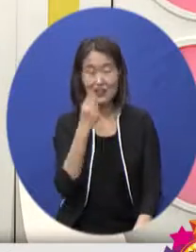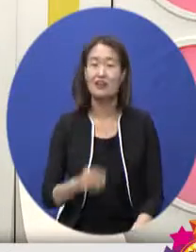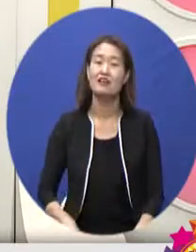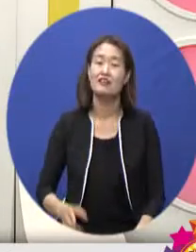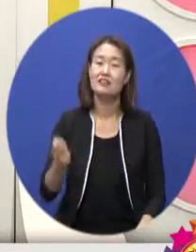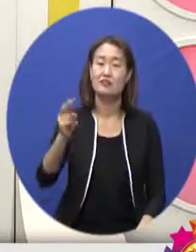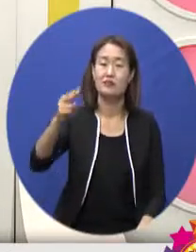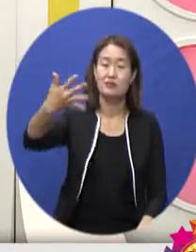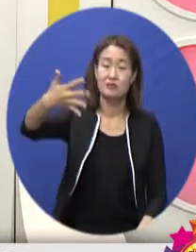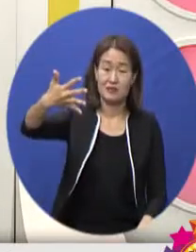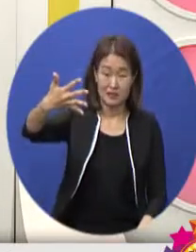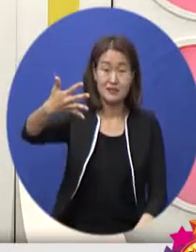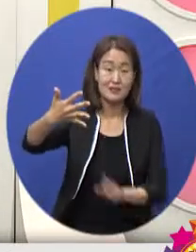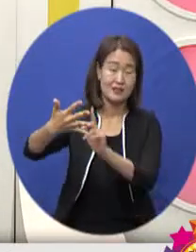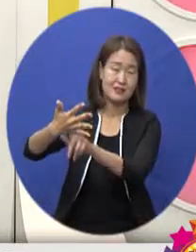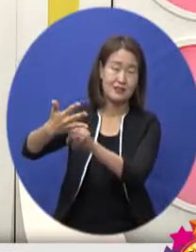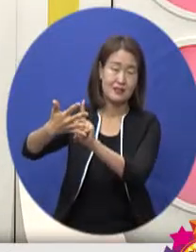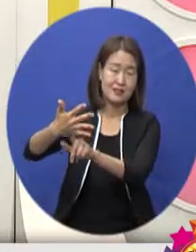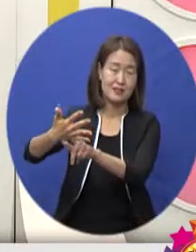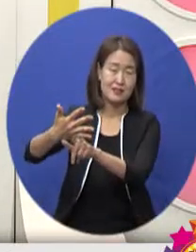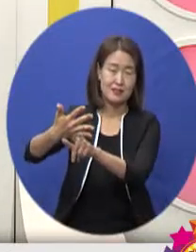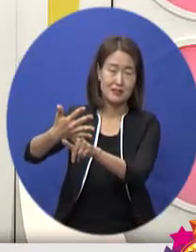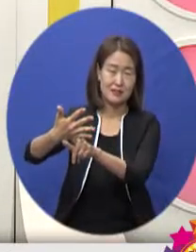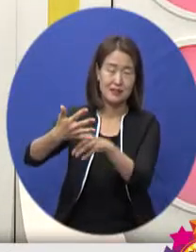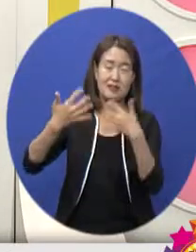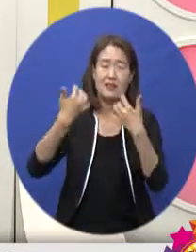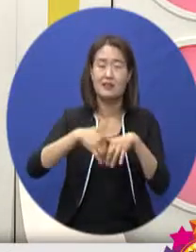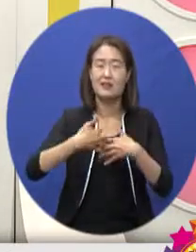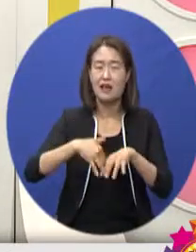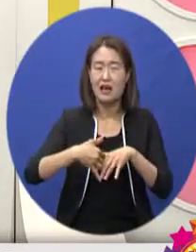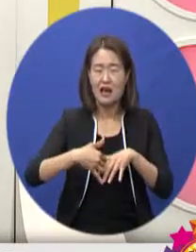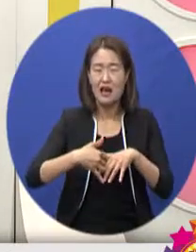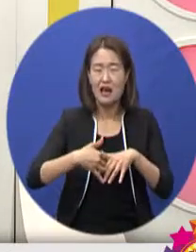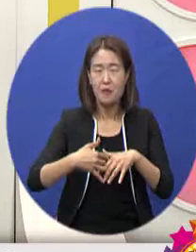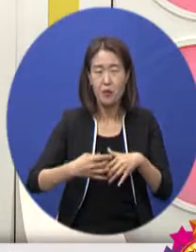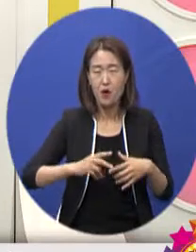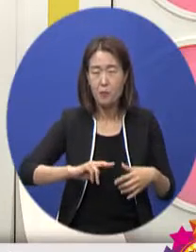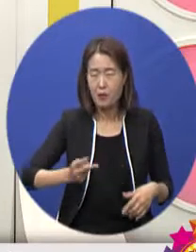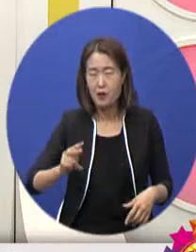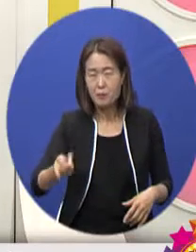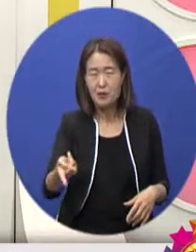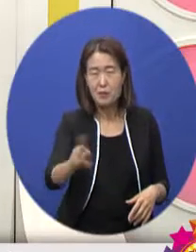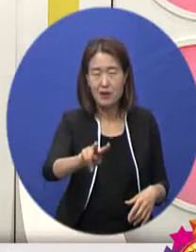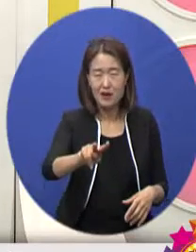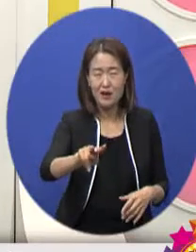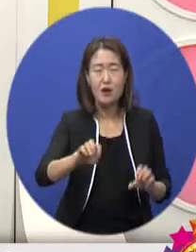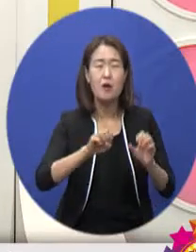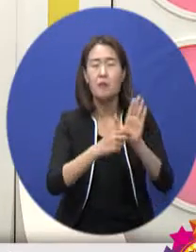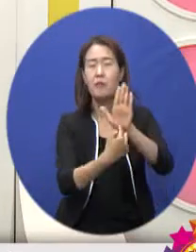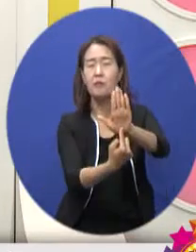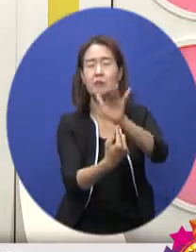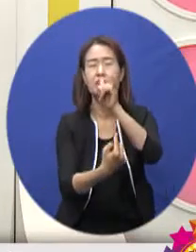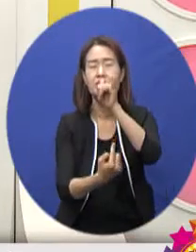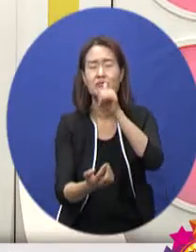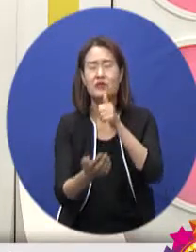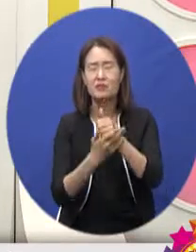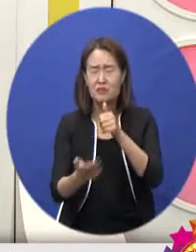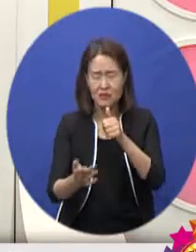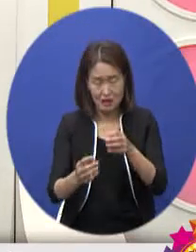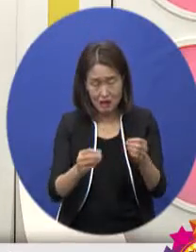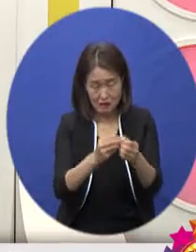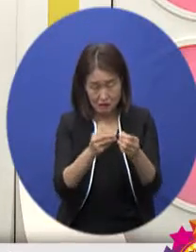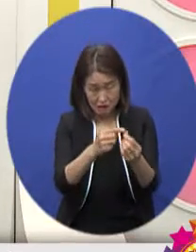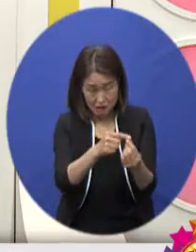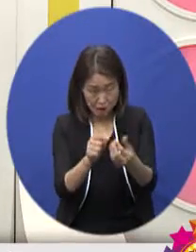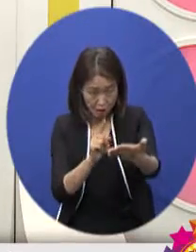TV 화면은요, 아버님. 여러 예. 기계를 거쳐서 방송으로 나오기 때문에 TV에 예, 예. 나오는 가사를 보고